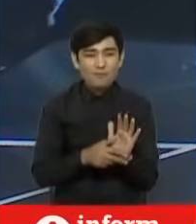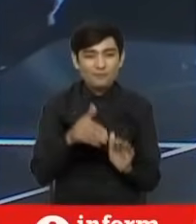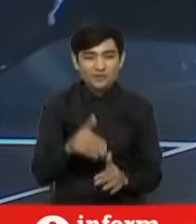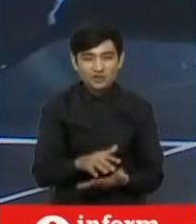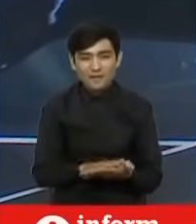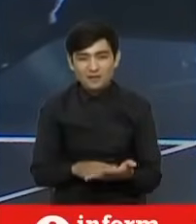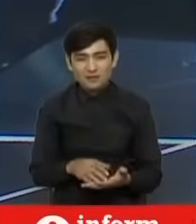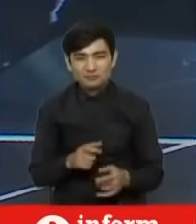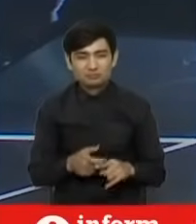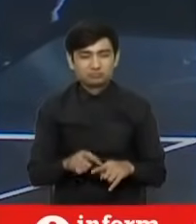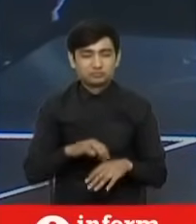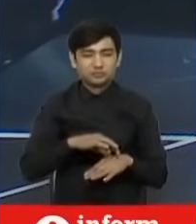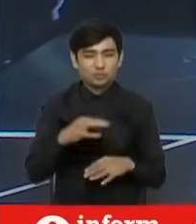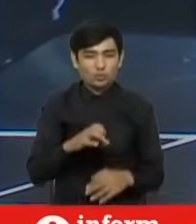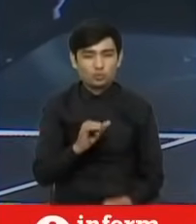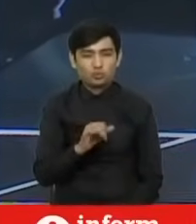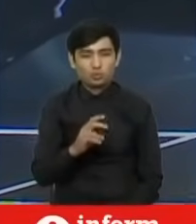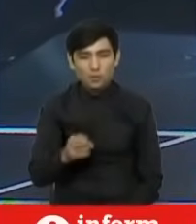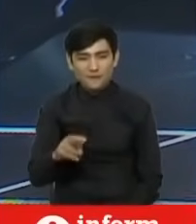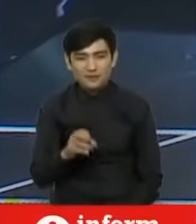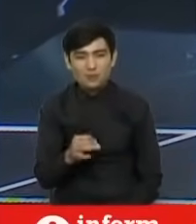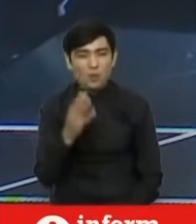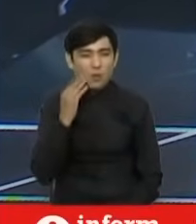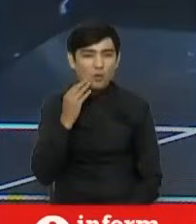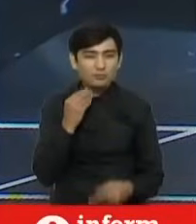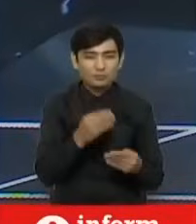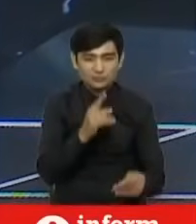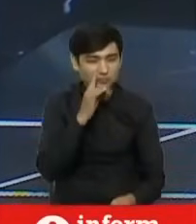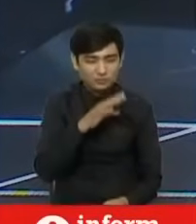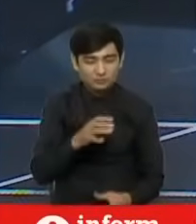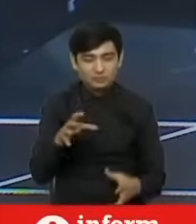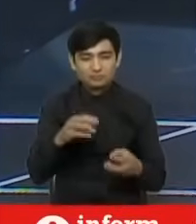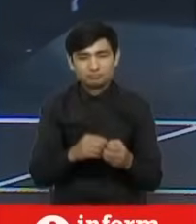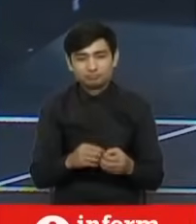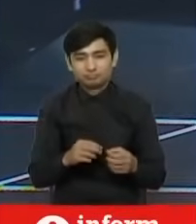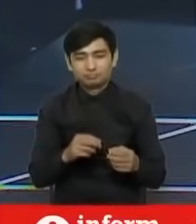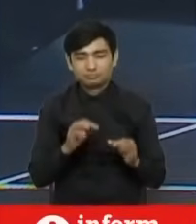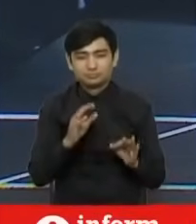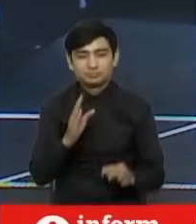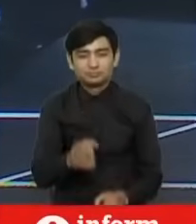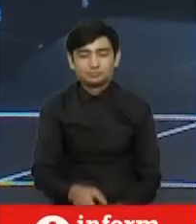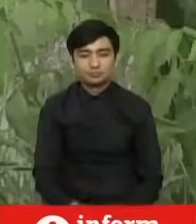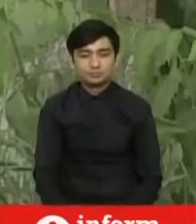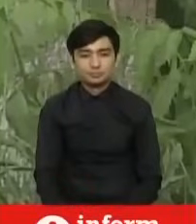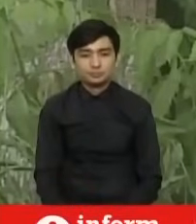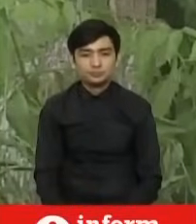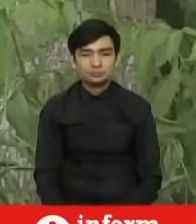условия слишком жесткие, немало и подводных камней. Каких именно, расскажет моя коллега Анастасия Новикова.